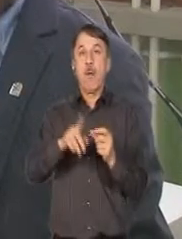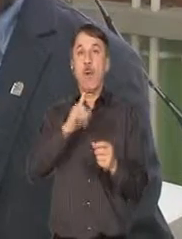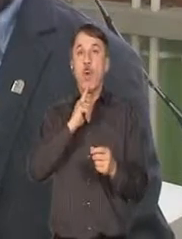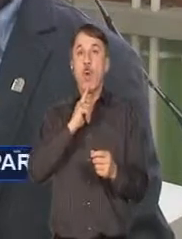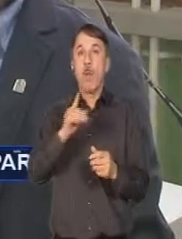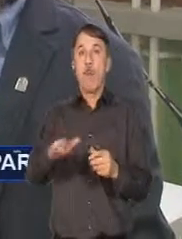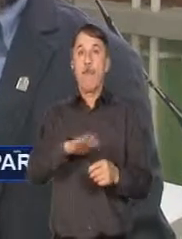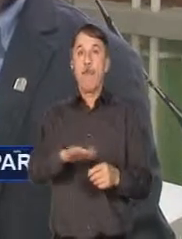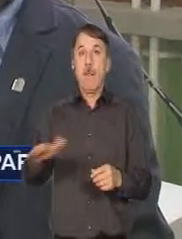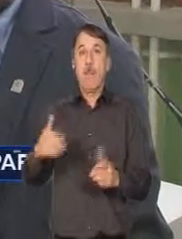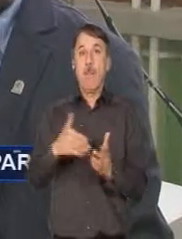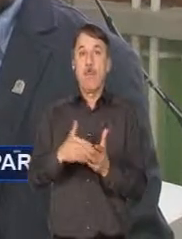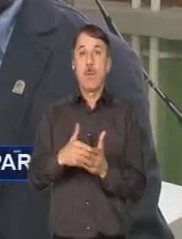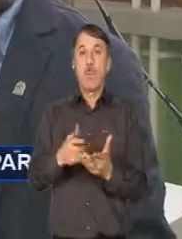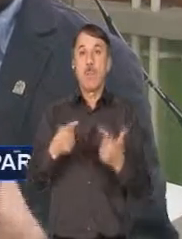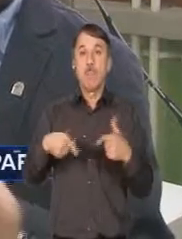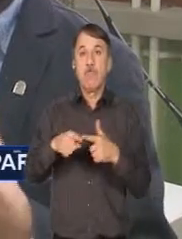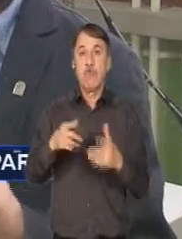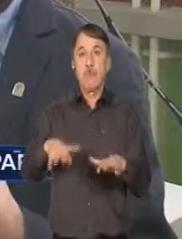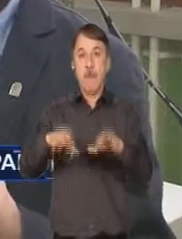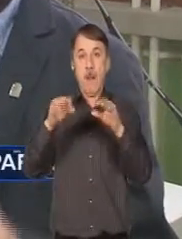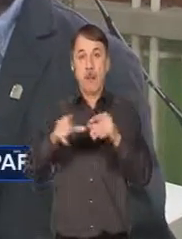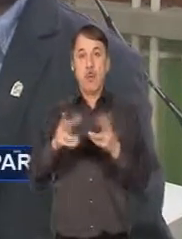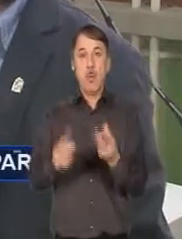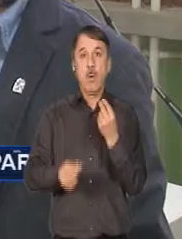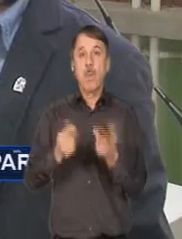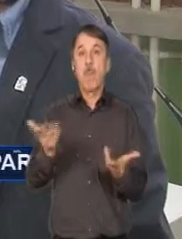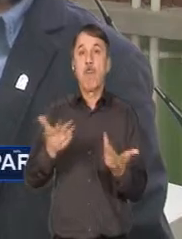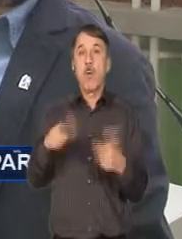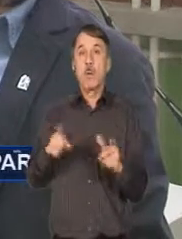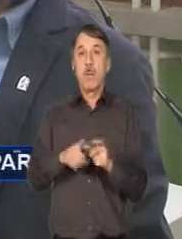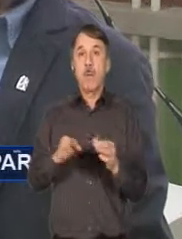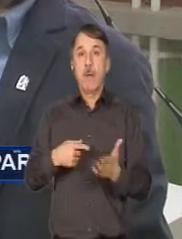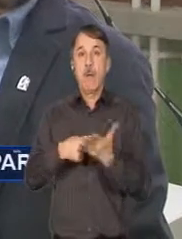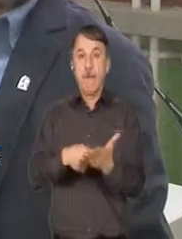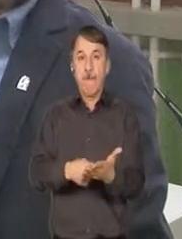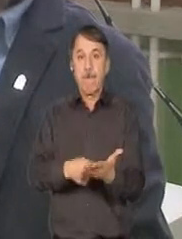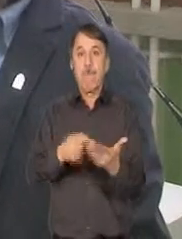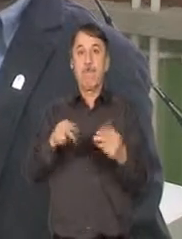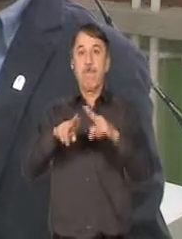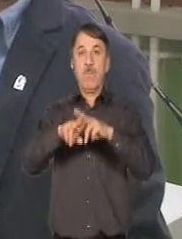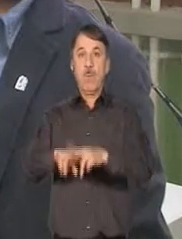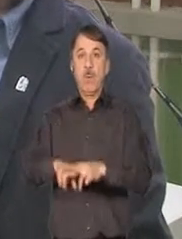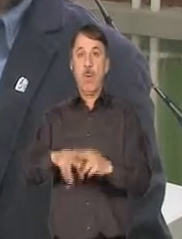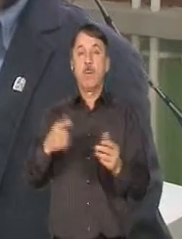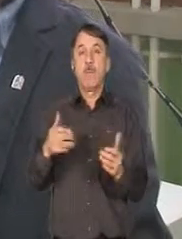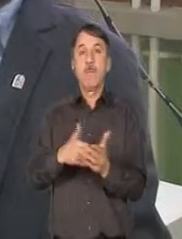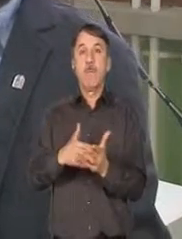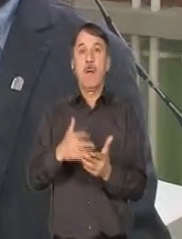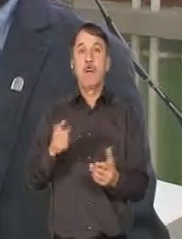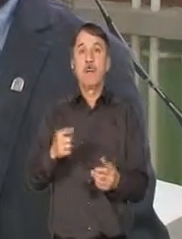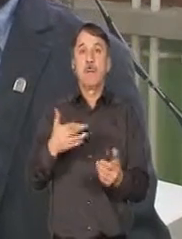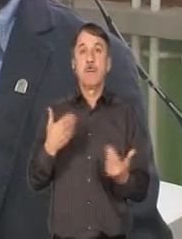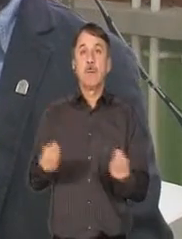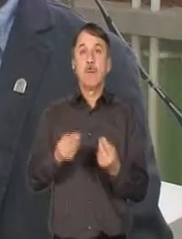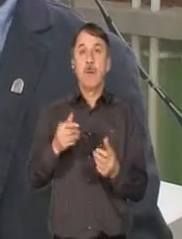magnetnog polja dok je fen uključen, dok se nalazi blizu glave, nego, kažem, opet neki električni uređaj kao što je frižider koji je na